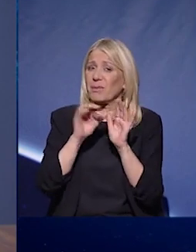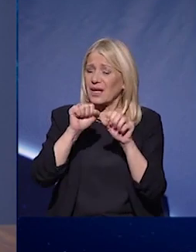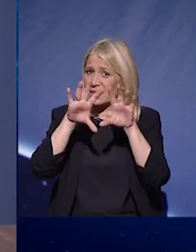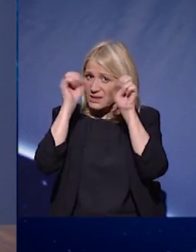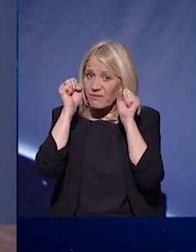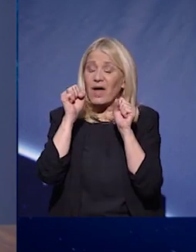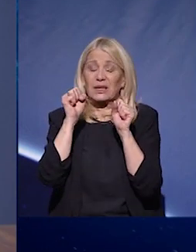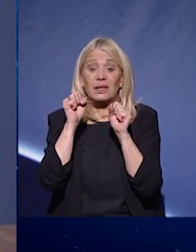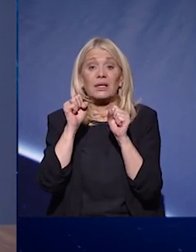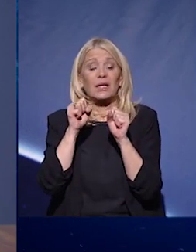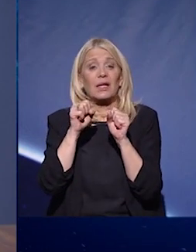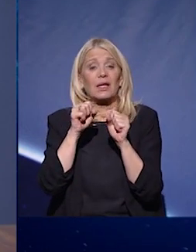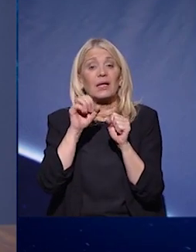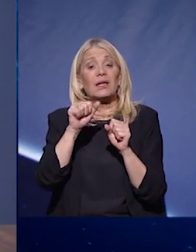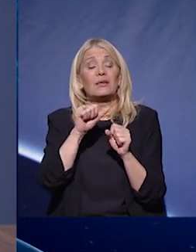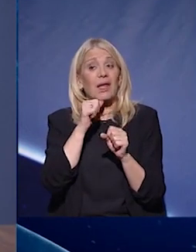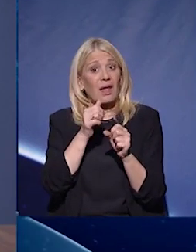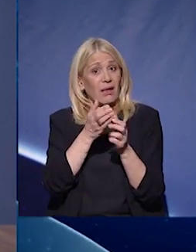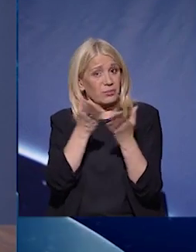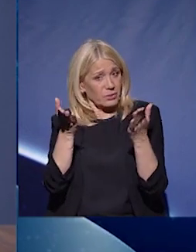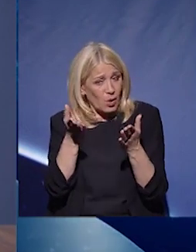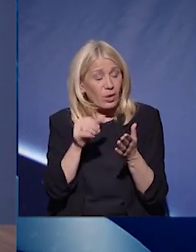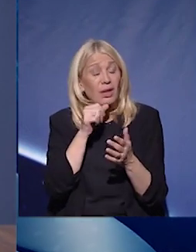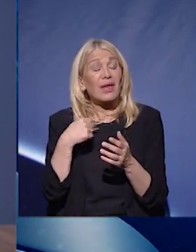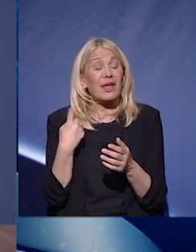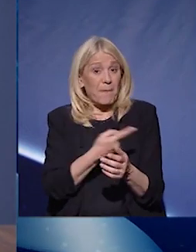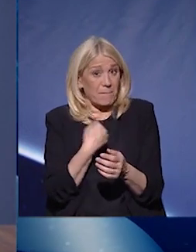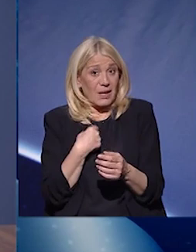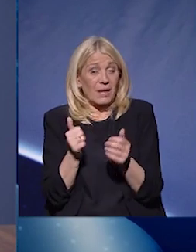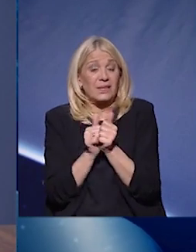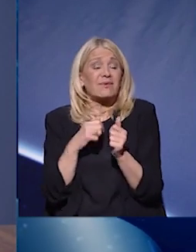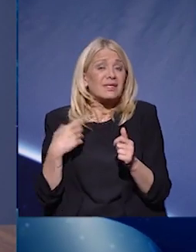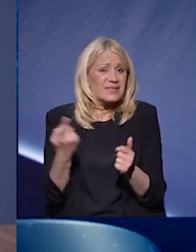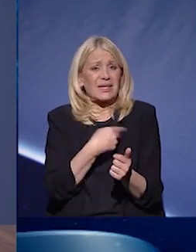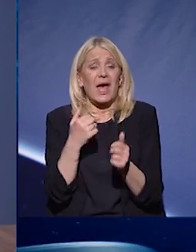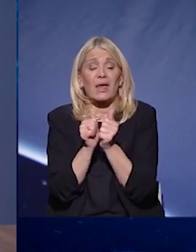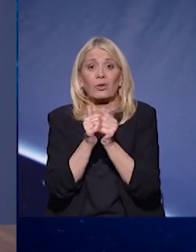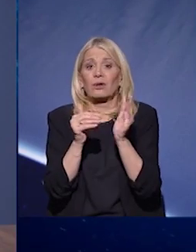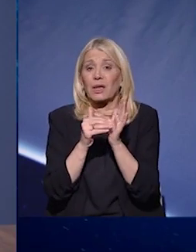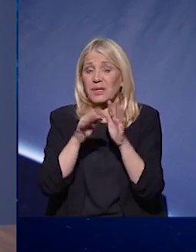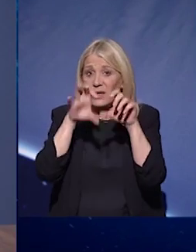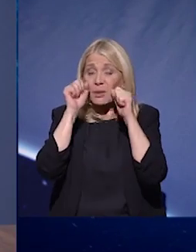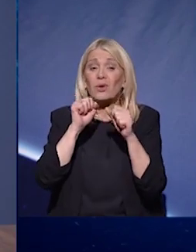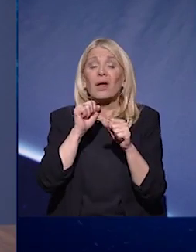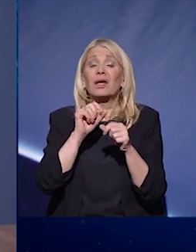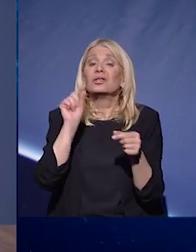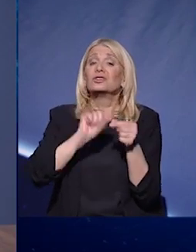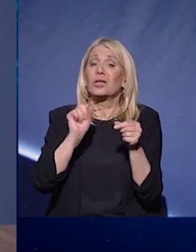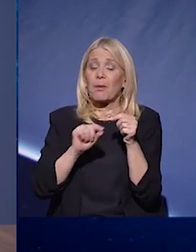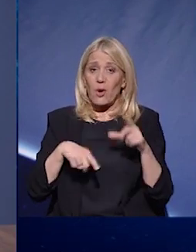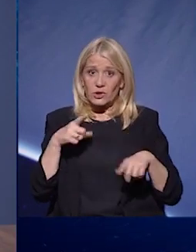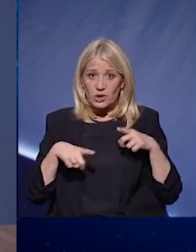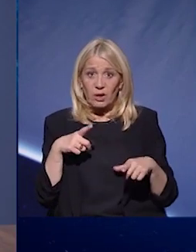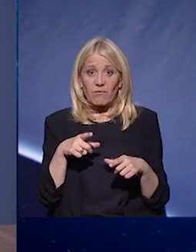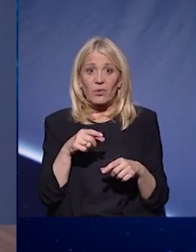da je i oni, a i mi, svi zajedno treba da shvatimo da štitimo život